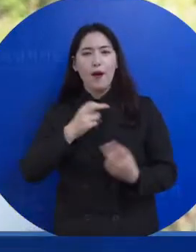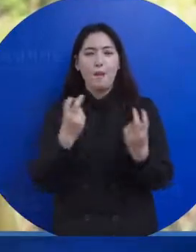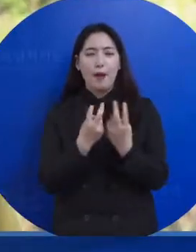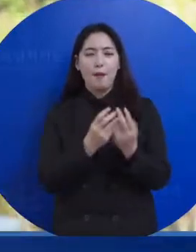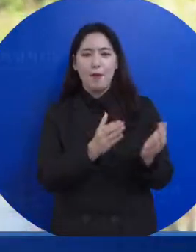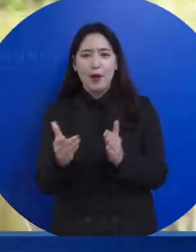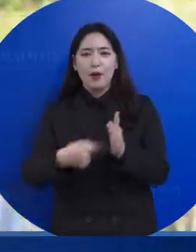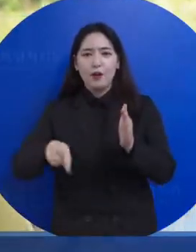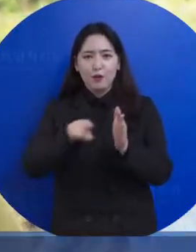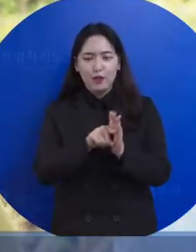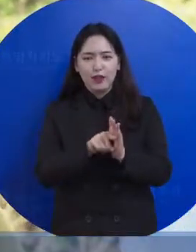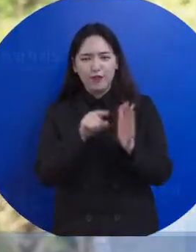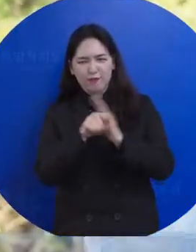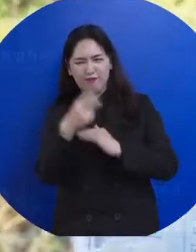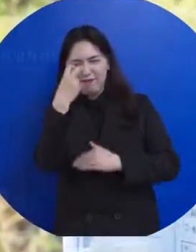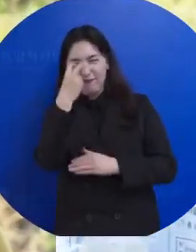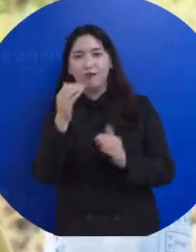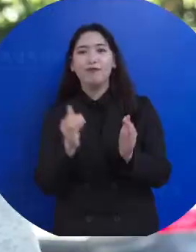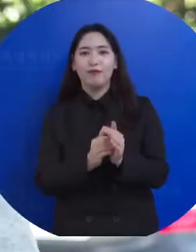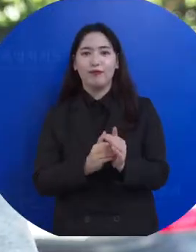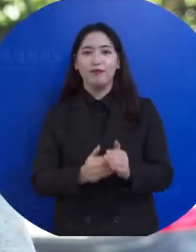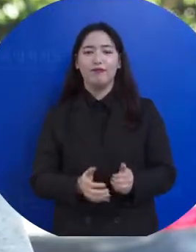현장 점검을 실시했습니다.